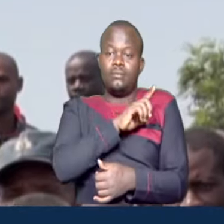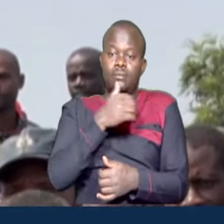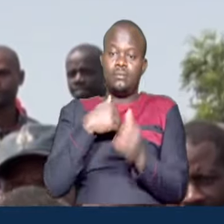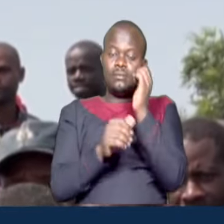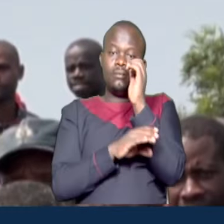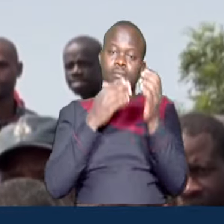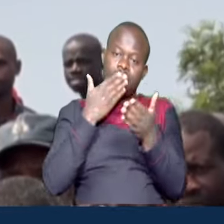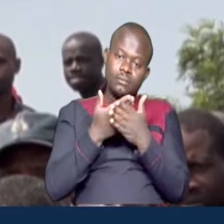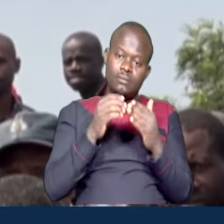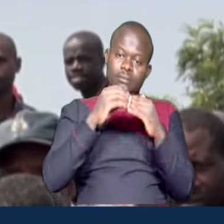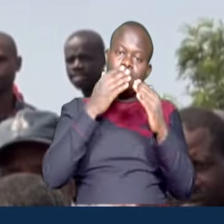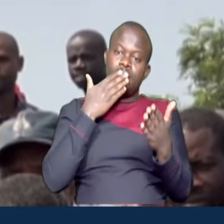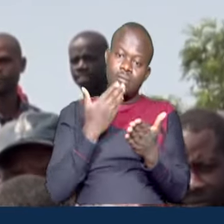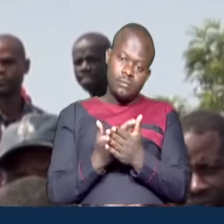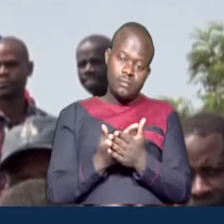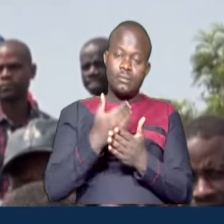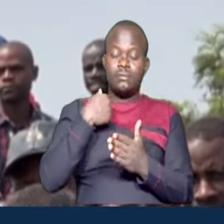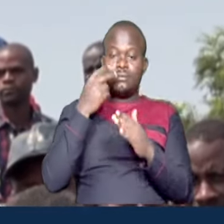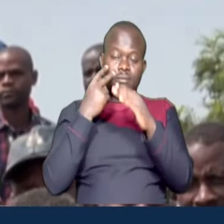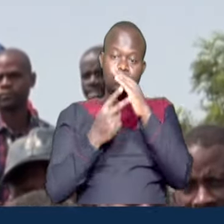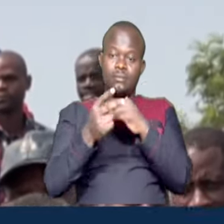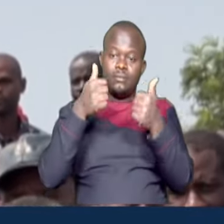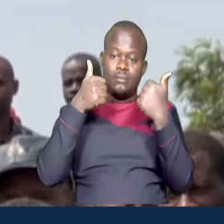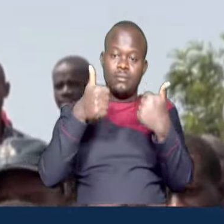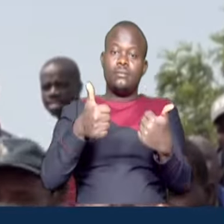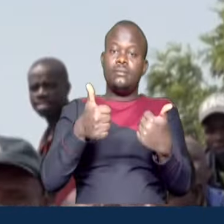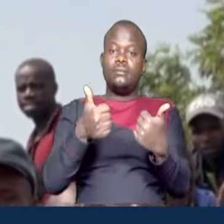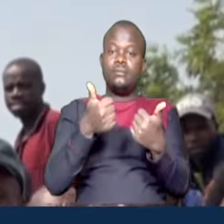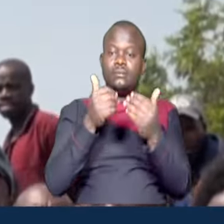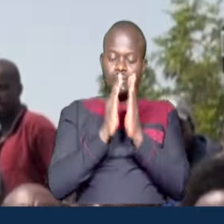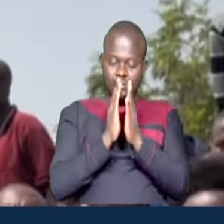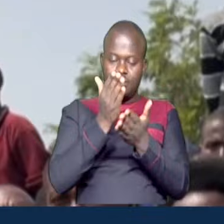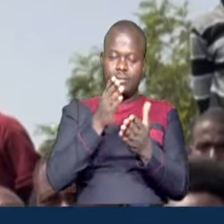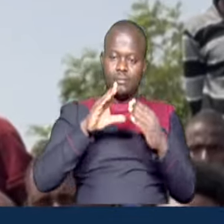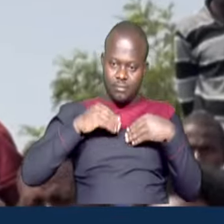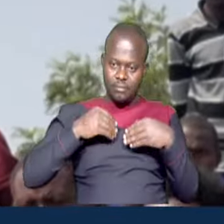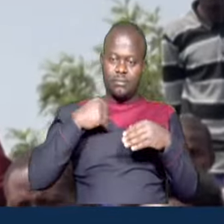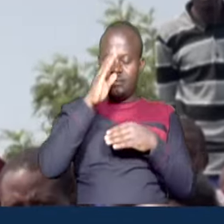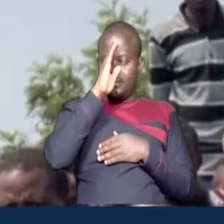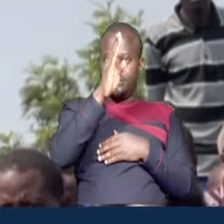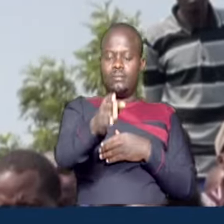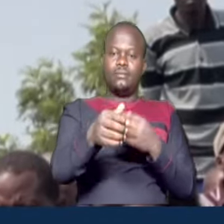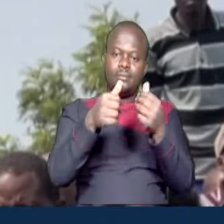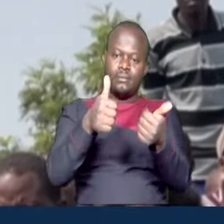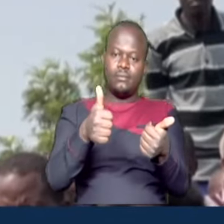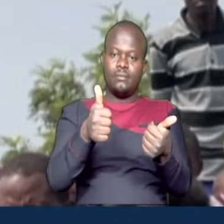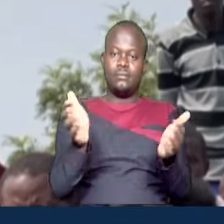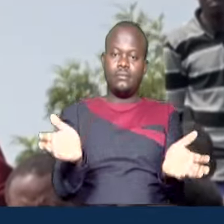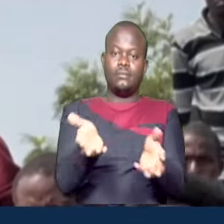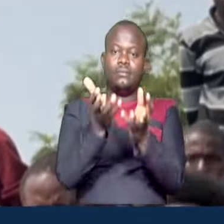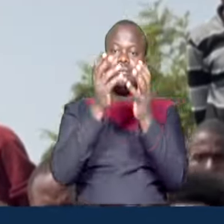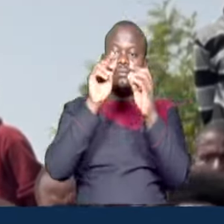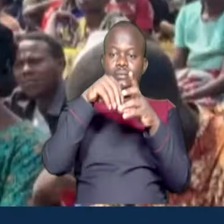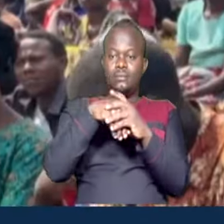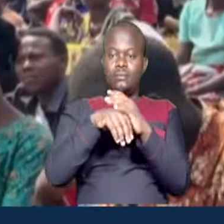gifite imiyoborere myiza gifite icyerekezo cyiza mureke ubwo dufite umurongo mwiza uduhwitura